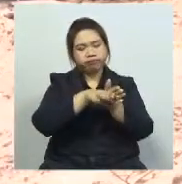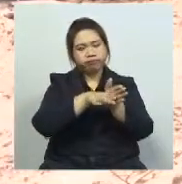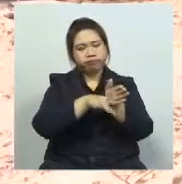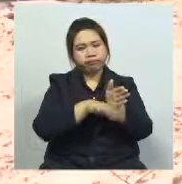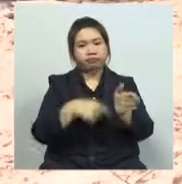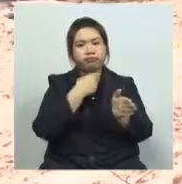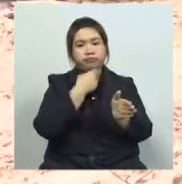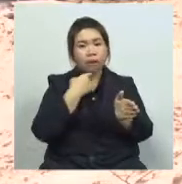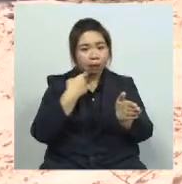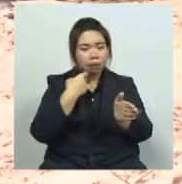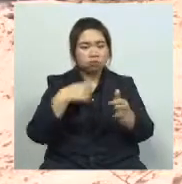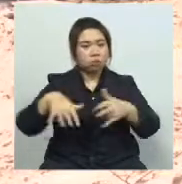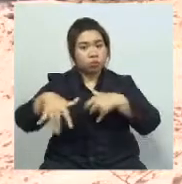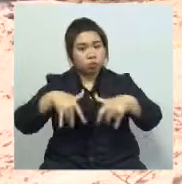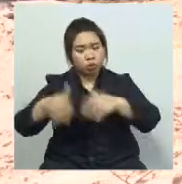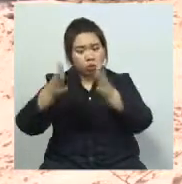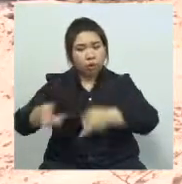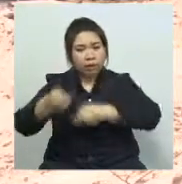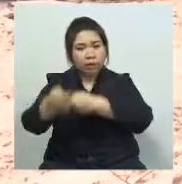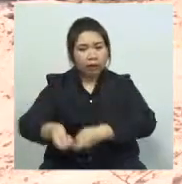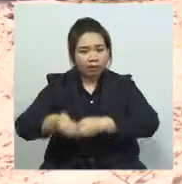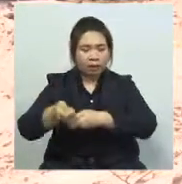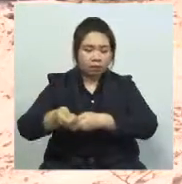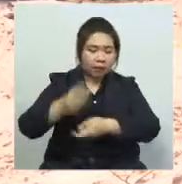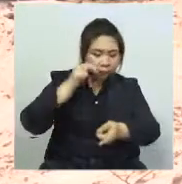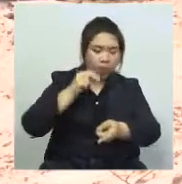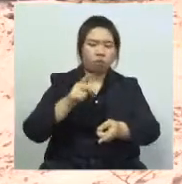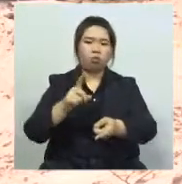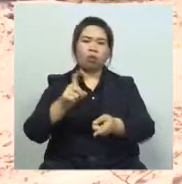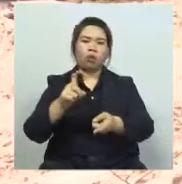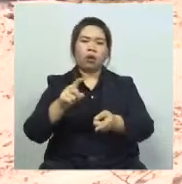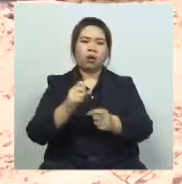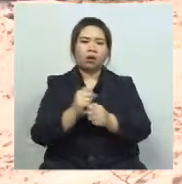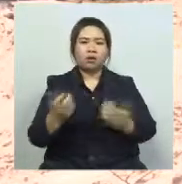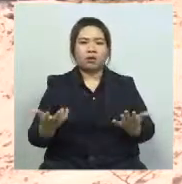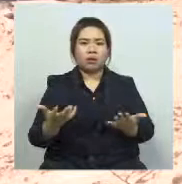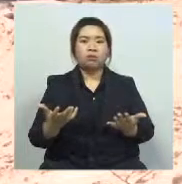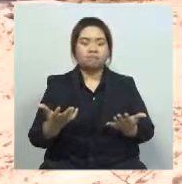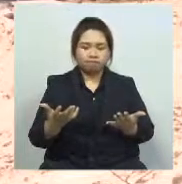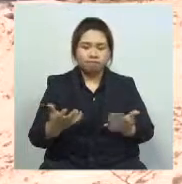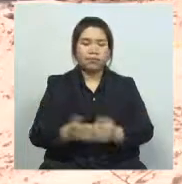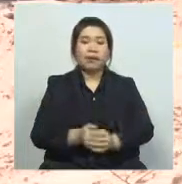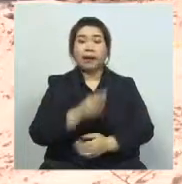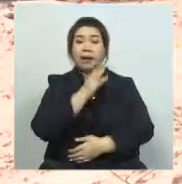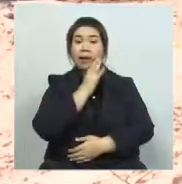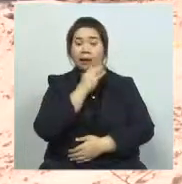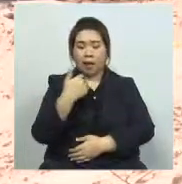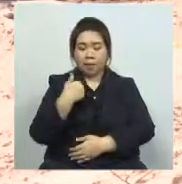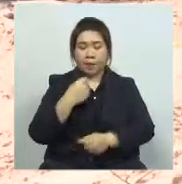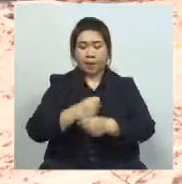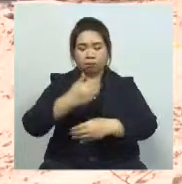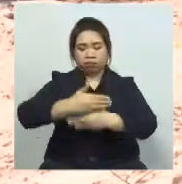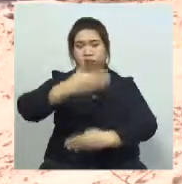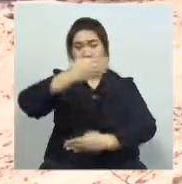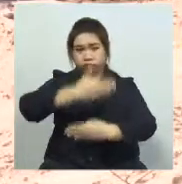ะทำให้ประชาชนรวมถึงเกษตรกรไม่สามารถใช้น้ำในการอุปโภคบริโภคได้ซึ่งหากมีการสร้างประตูระบายน้